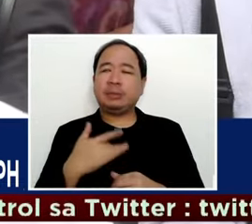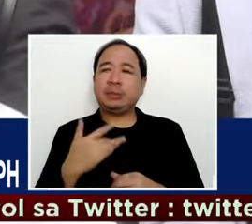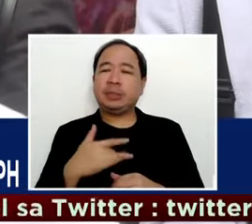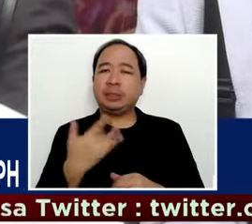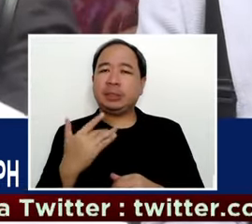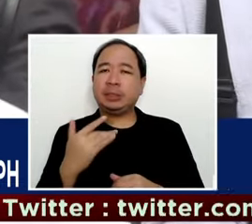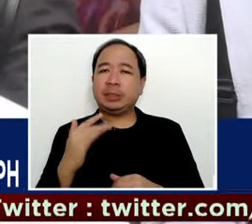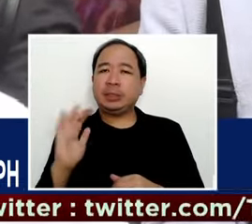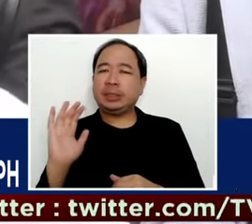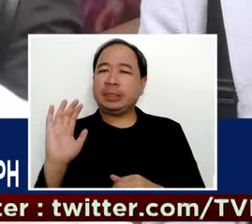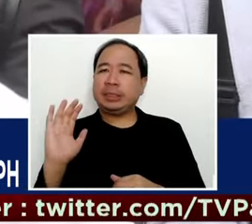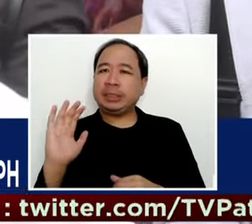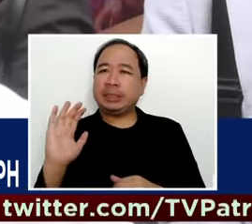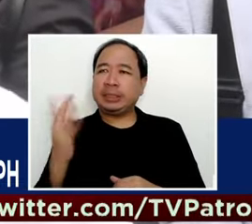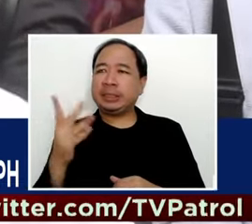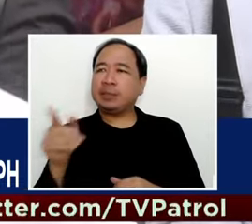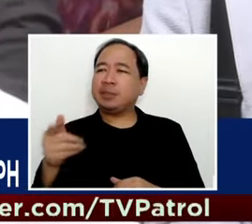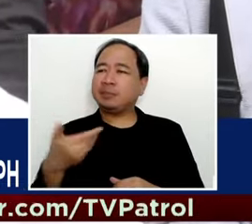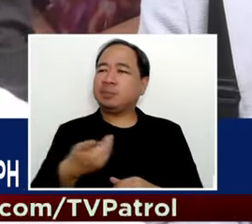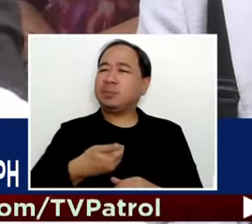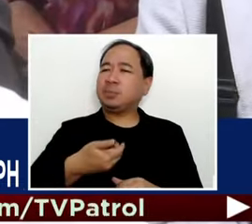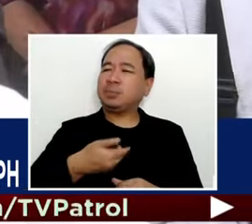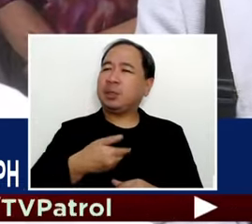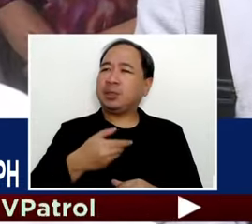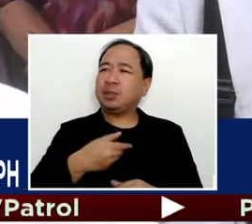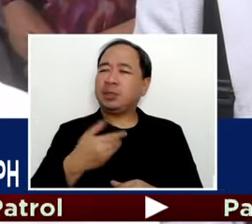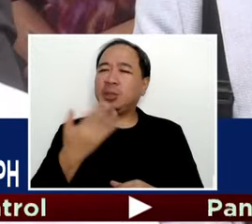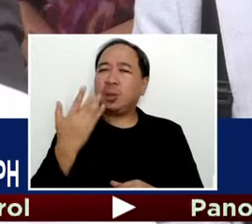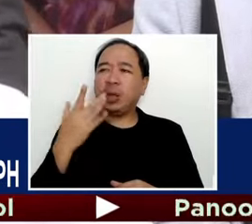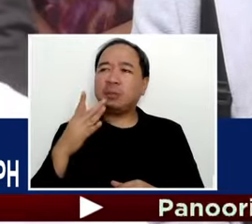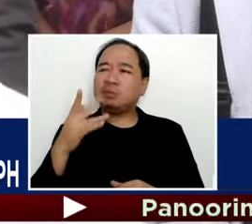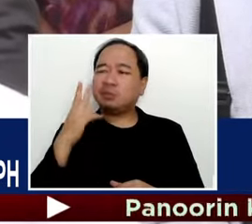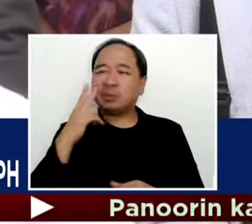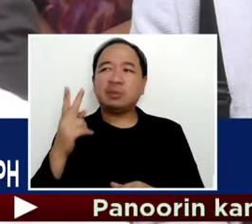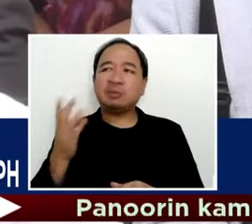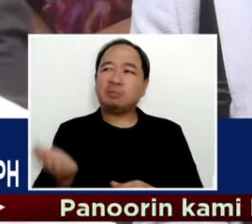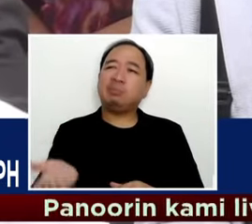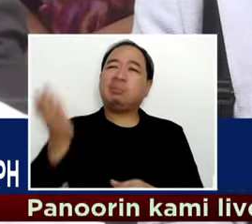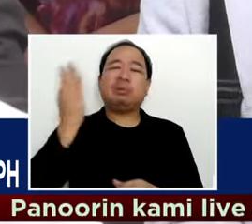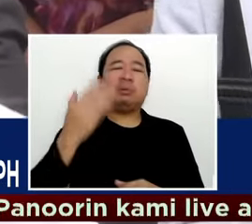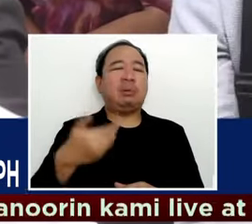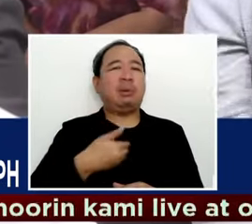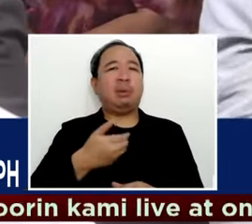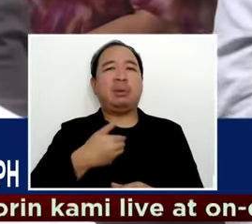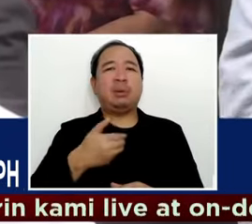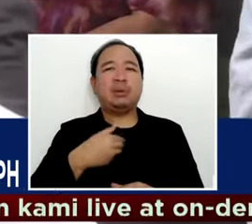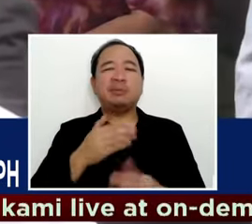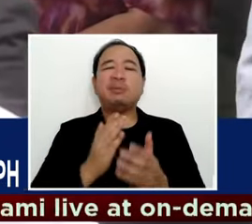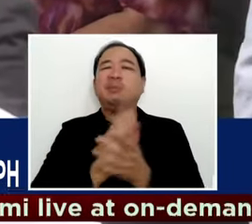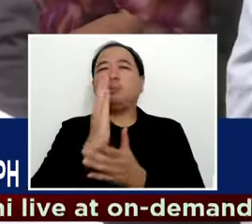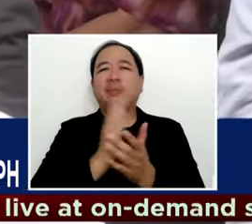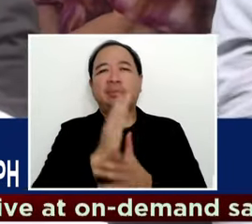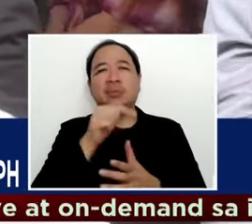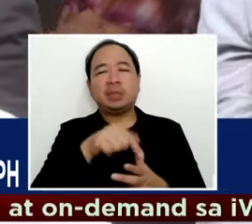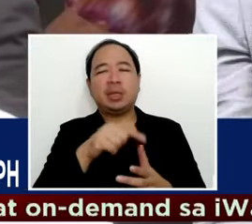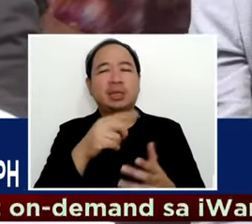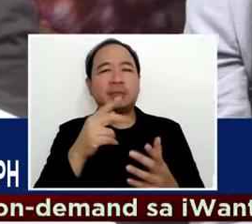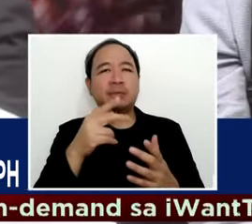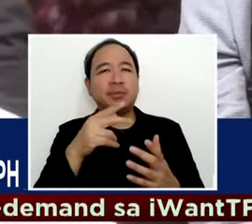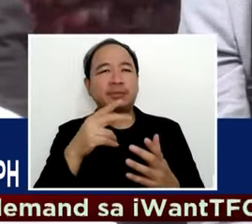Parang ang tingin ko dito, arrogance na rin eh. Masyado silang arrogante na hinahayaan nila yung ganitong klaseng